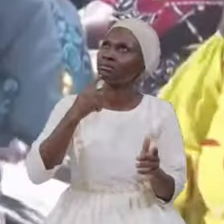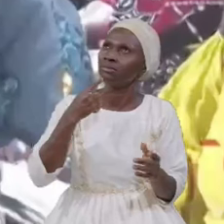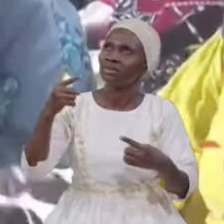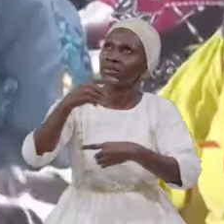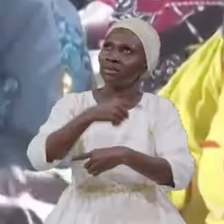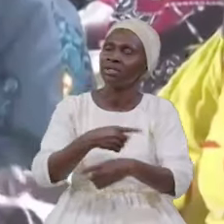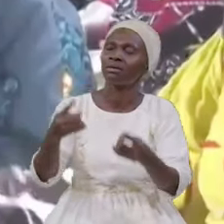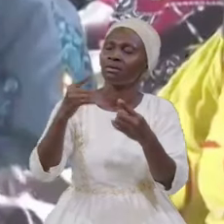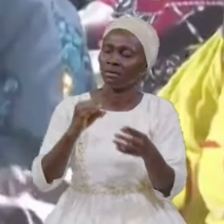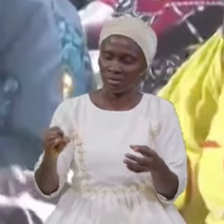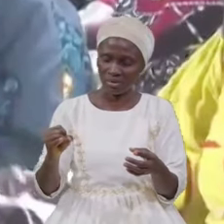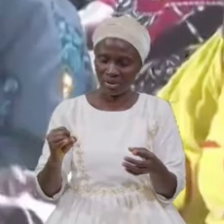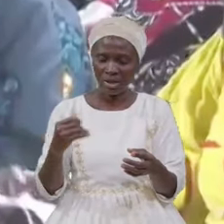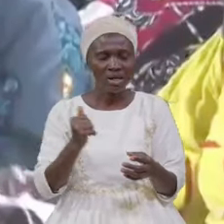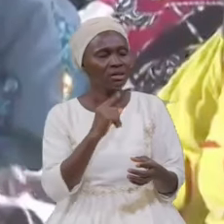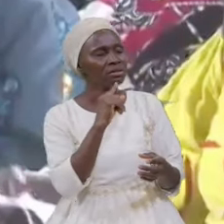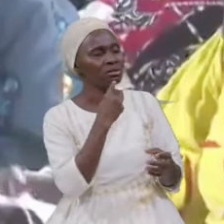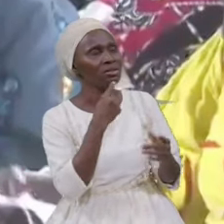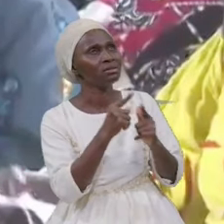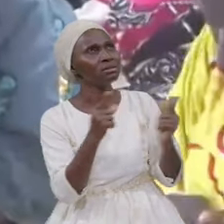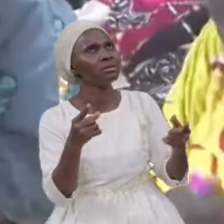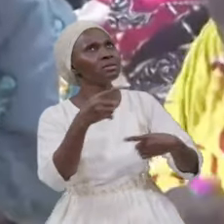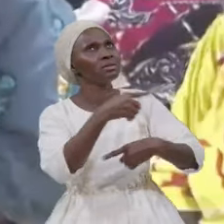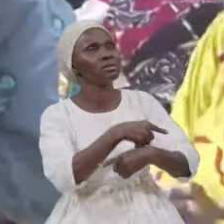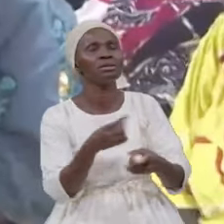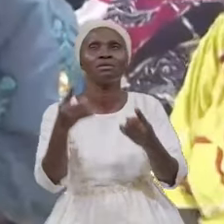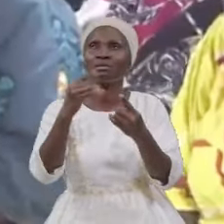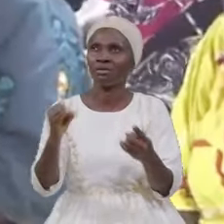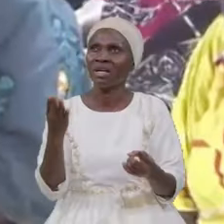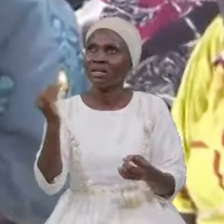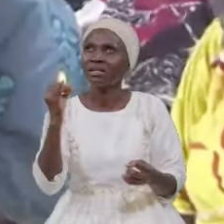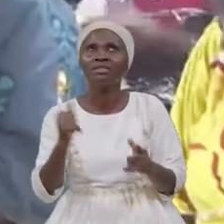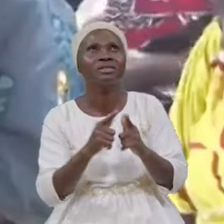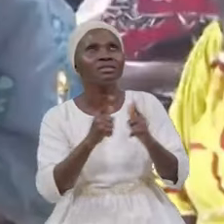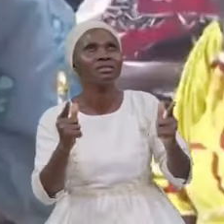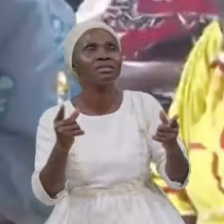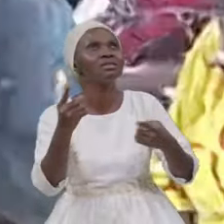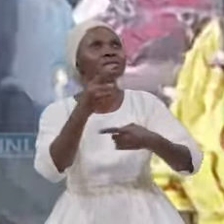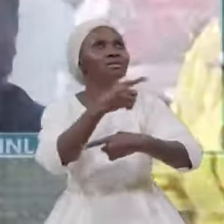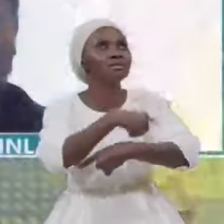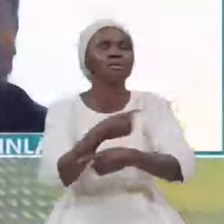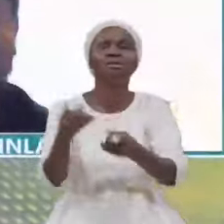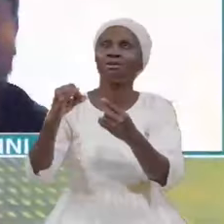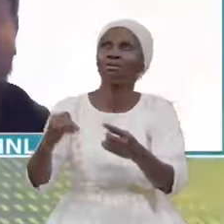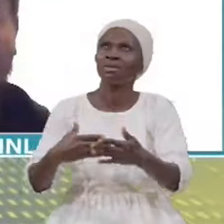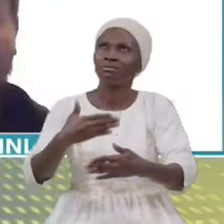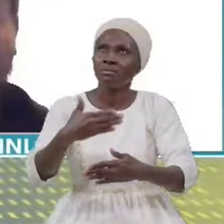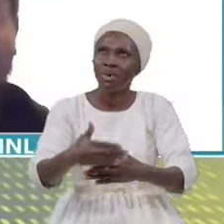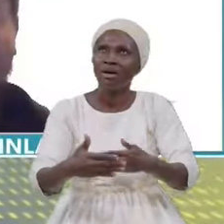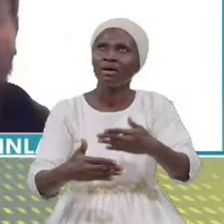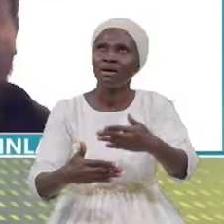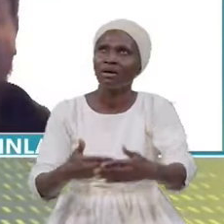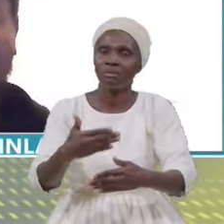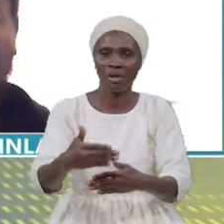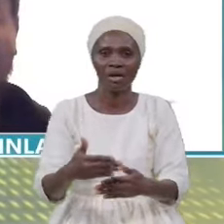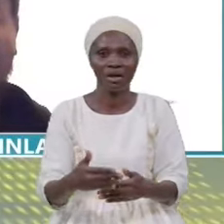qui vient. Il y a un grand jour qui vient. Bientôt. Vous n'avez pas dit que vous n'avez pas entendu